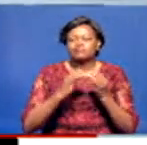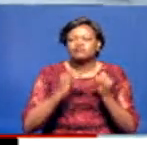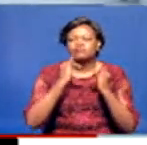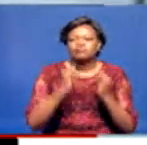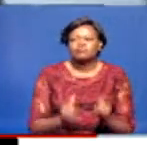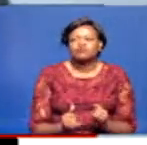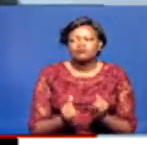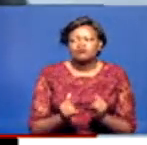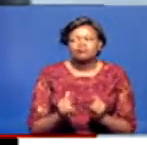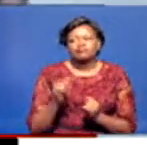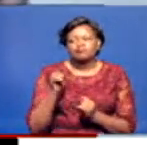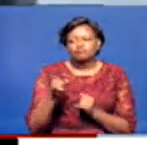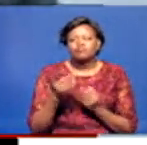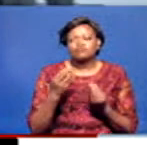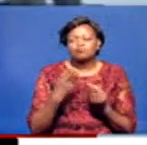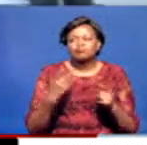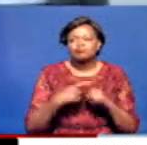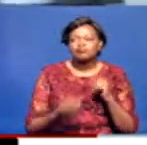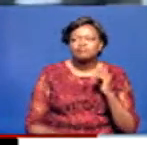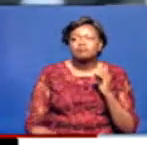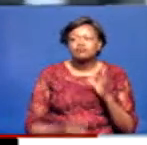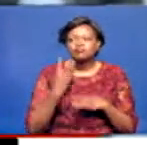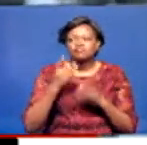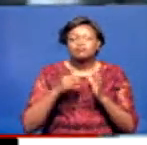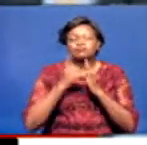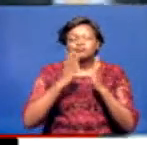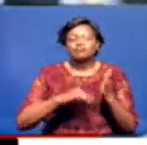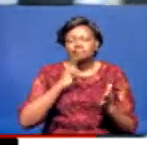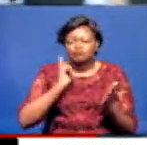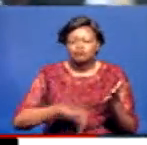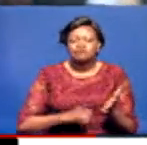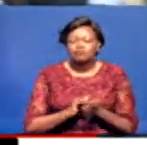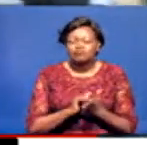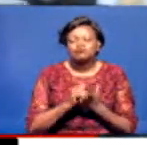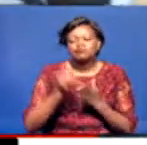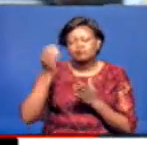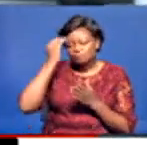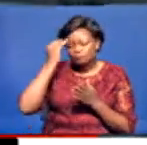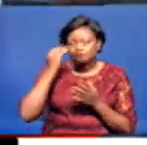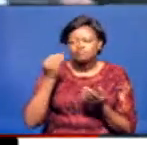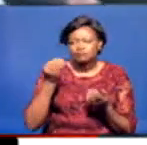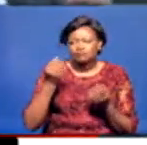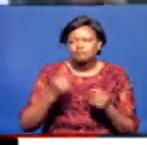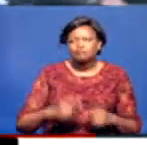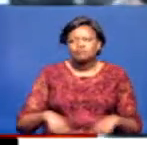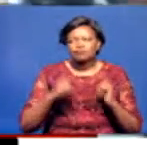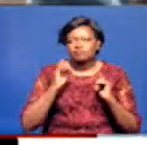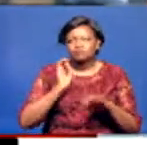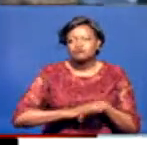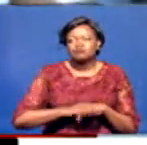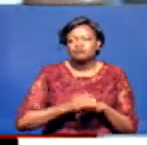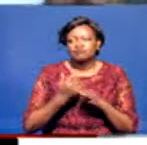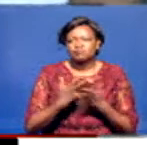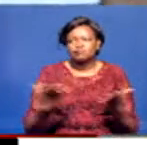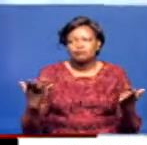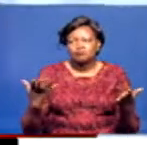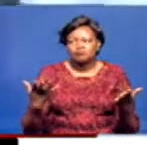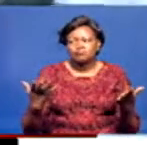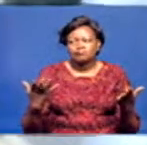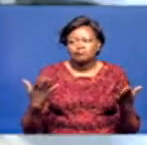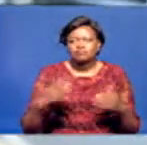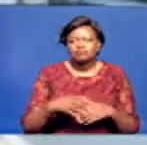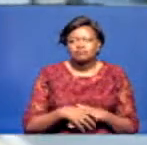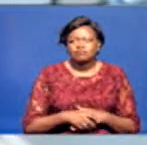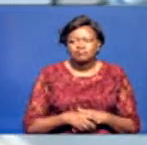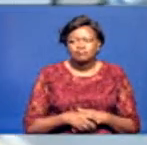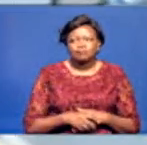quite daunting. But product developers insist a study tool for success is good equipment. Hibak Said for